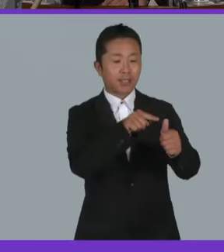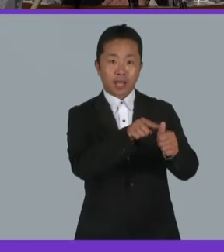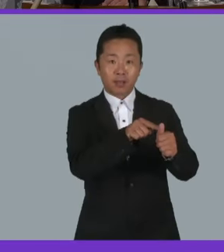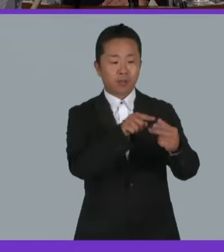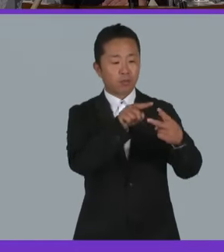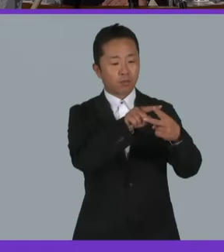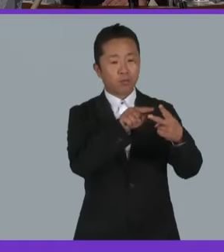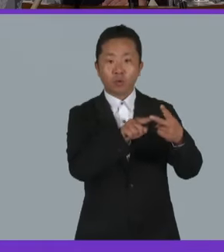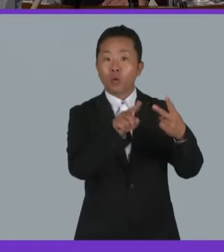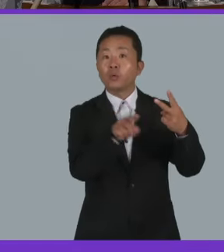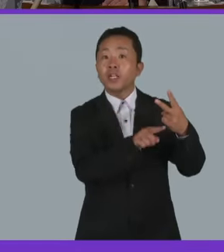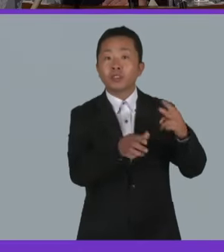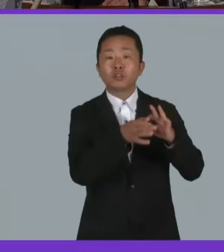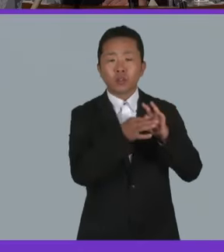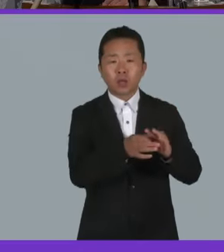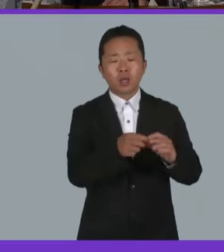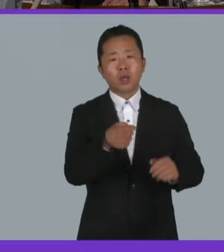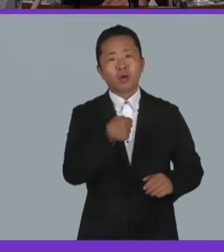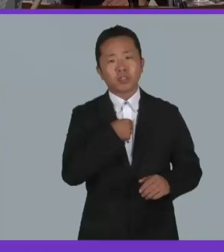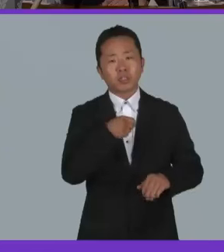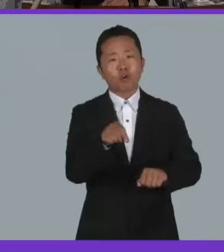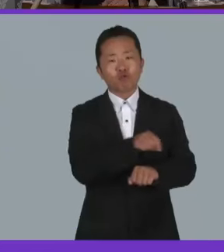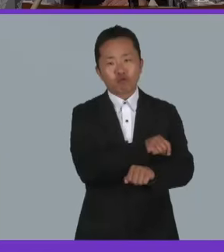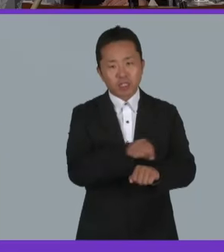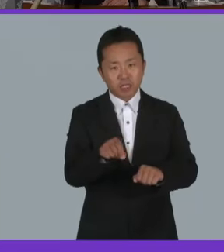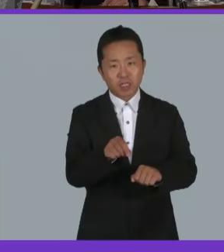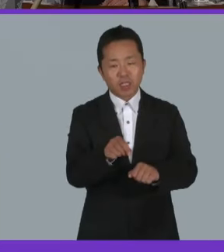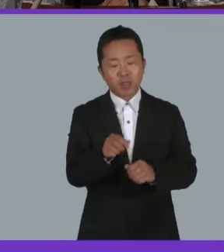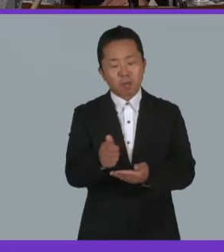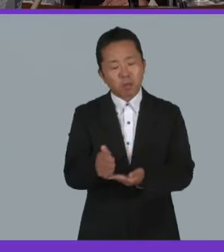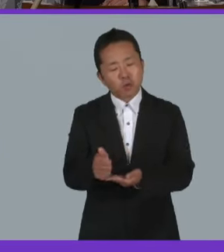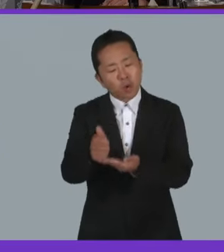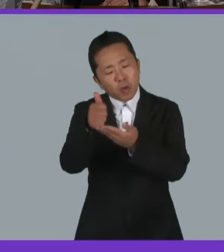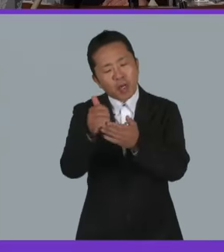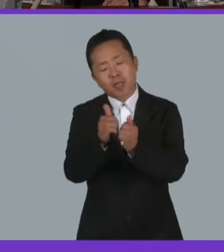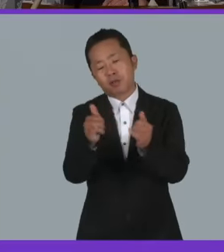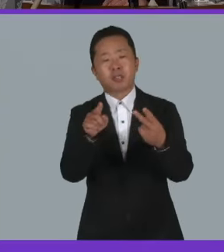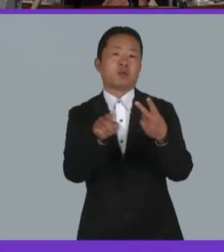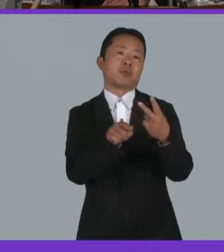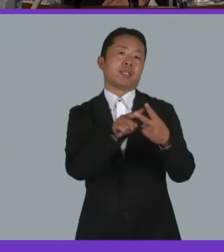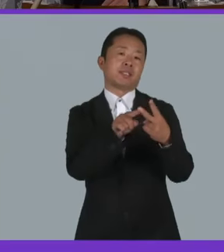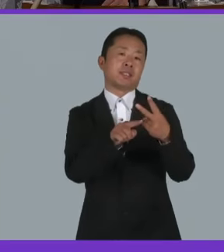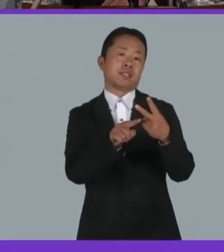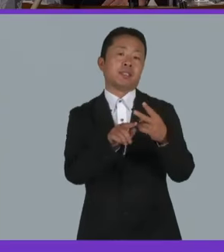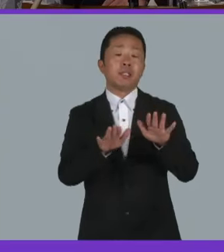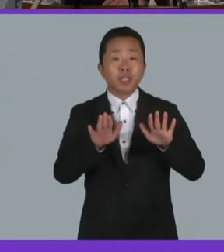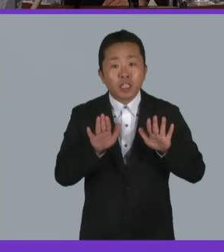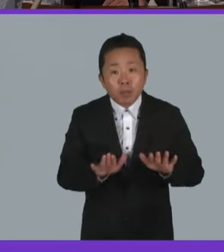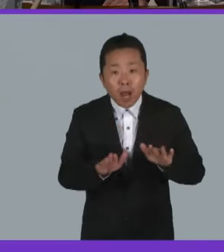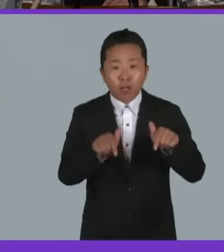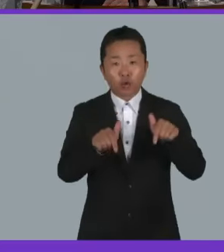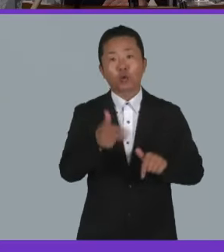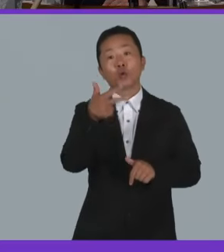人は特に私がその執権尊敬申し上げる方でありまして、現に今京都市